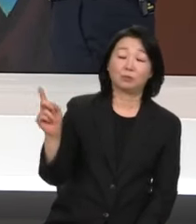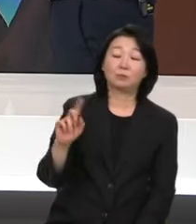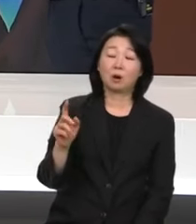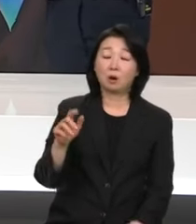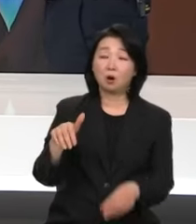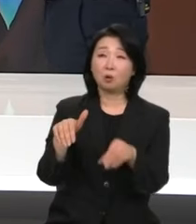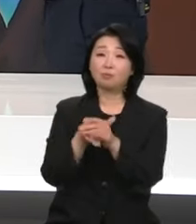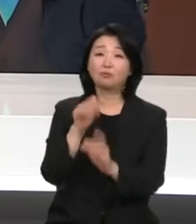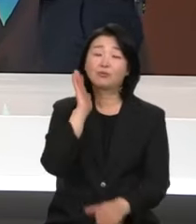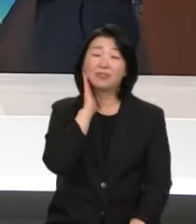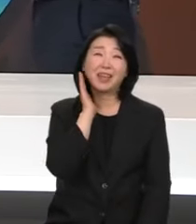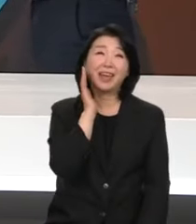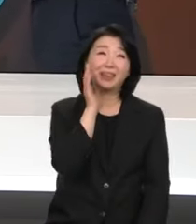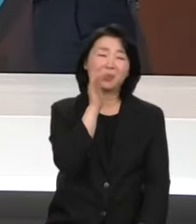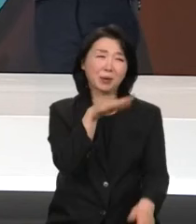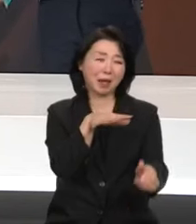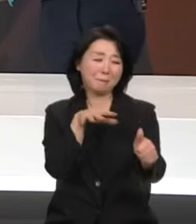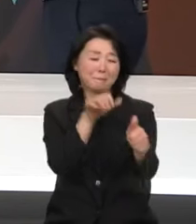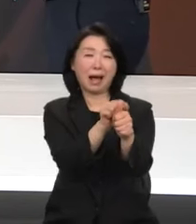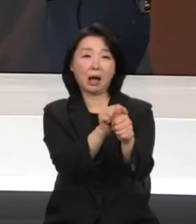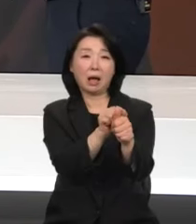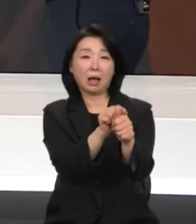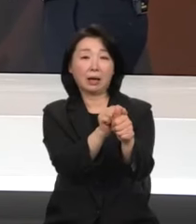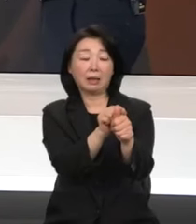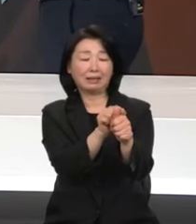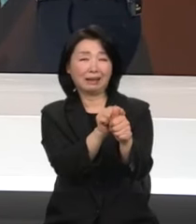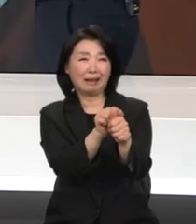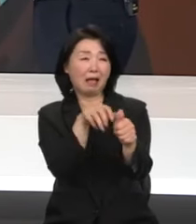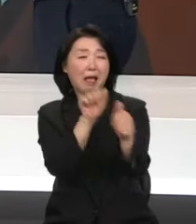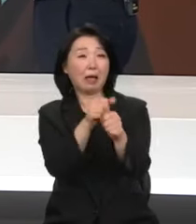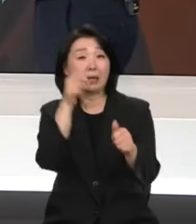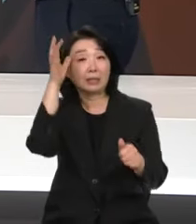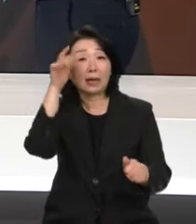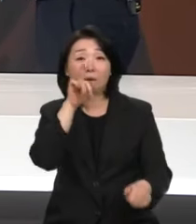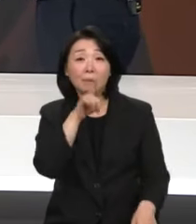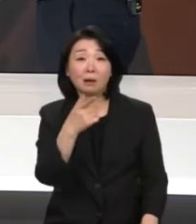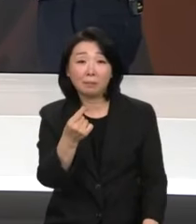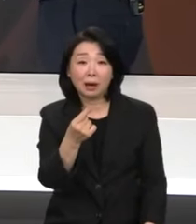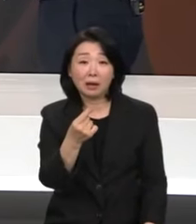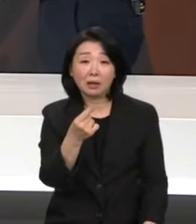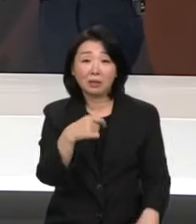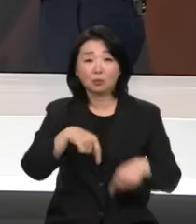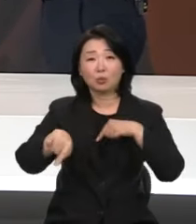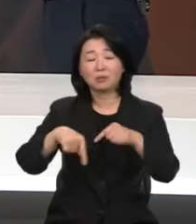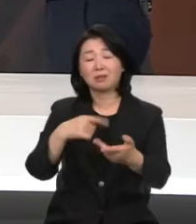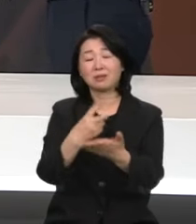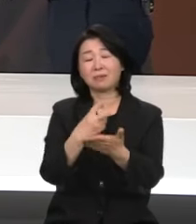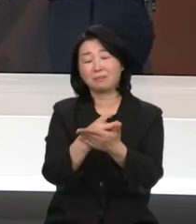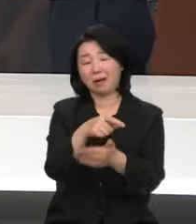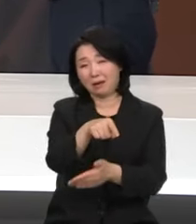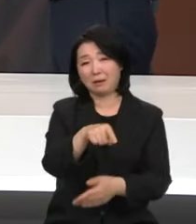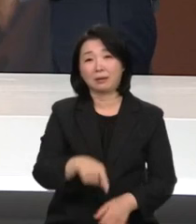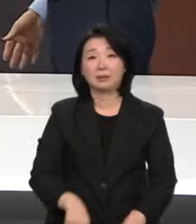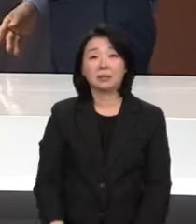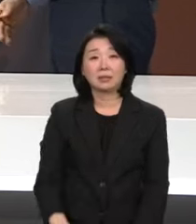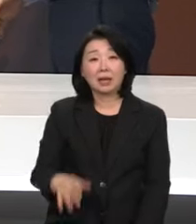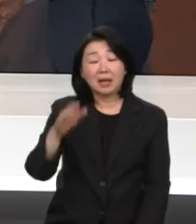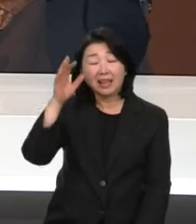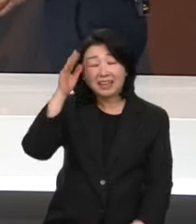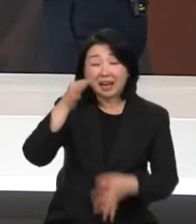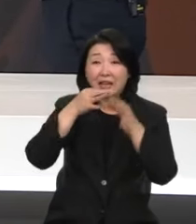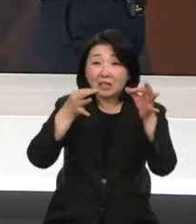전 대통령 사냥개라고 한 전 비대위원장을 비유했습니다. 또 자신의 정책에 비판하면 늘 저런 표현을 많이 썼습니다. 개가